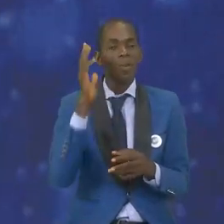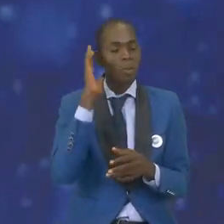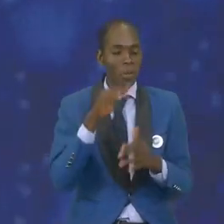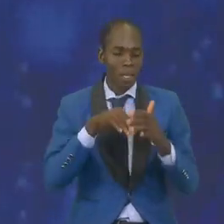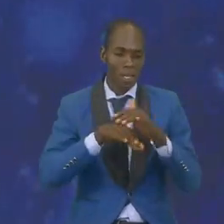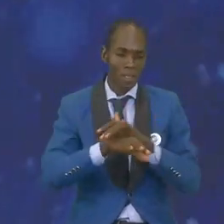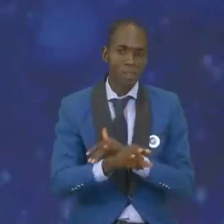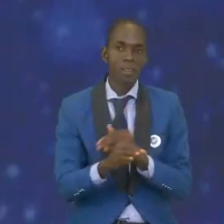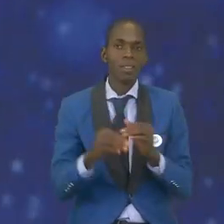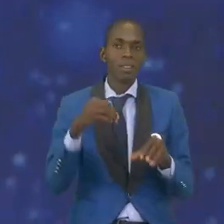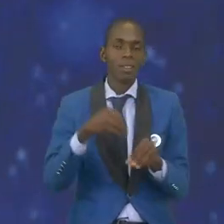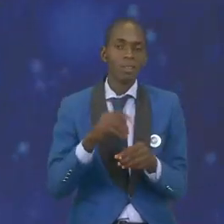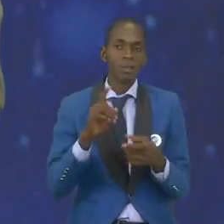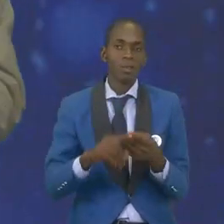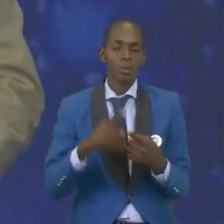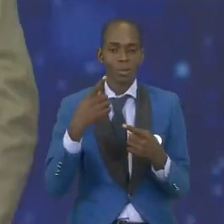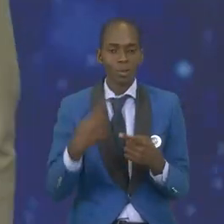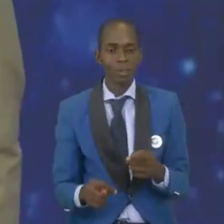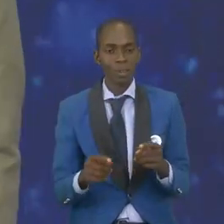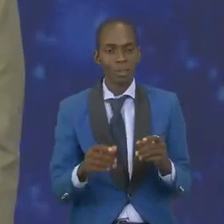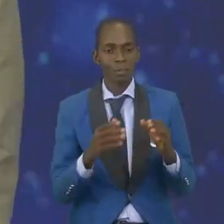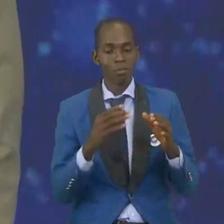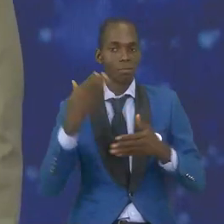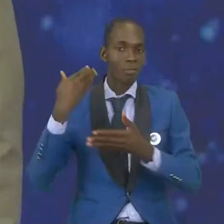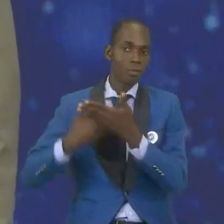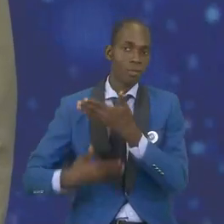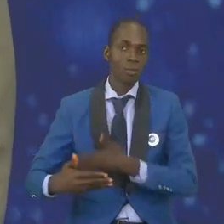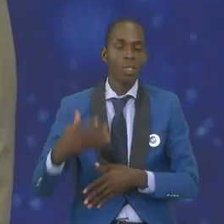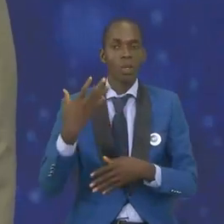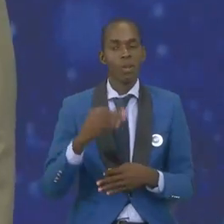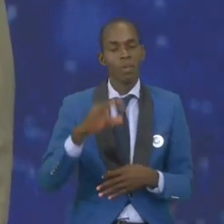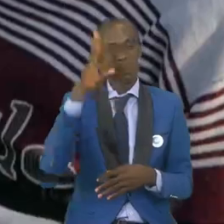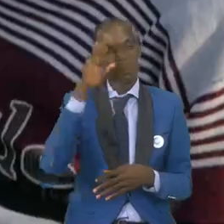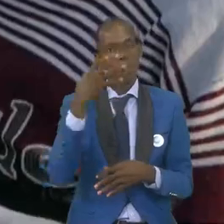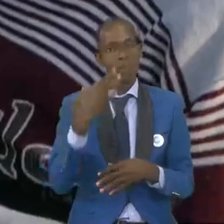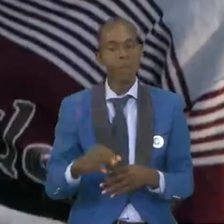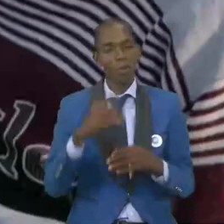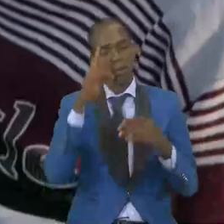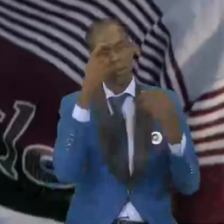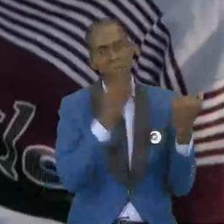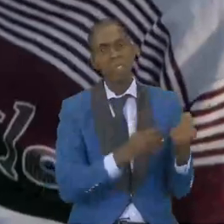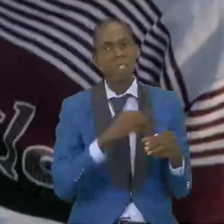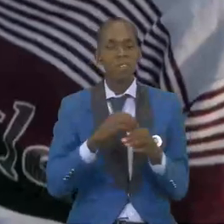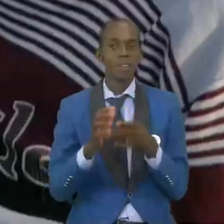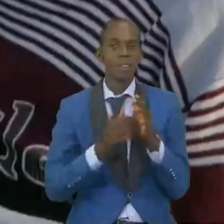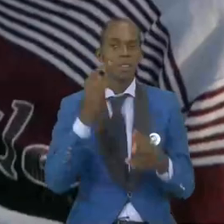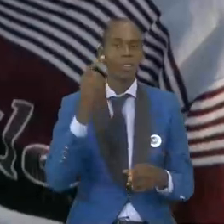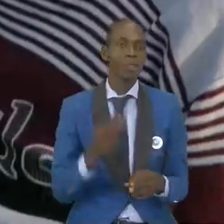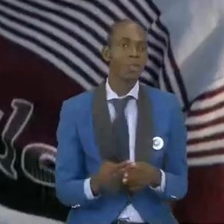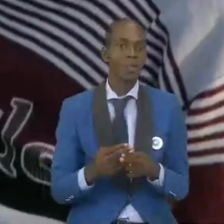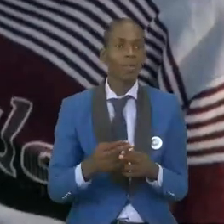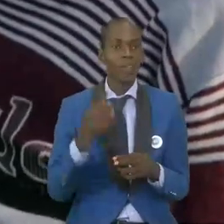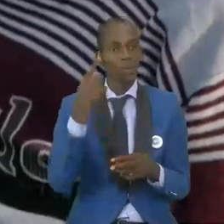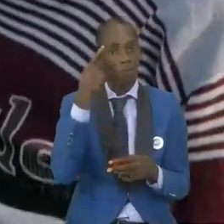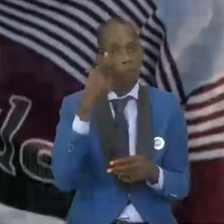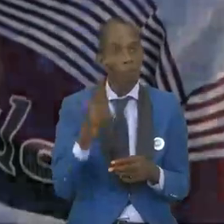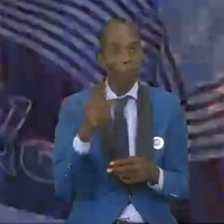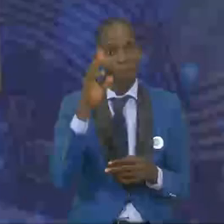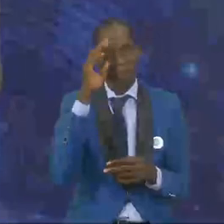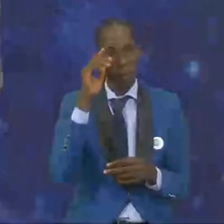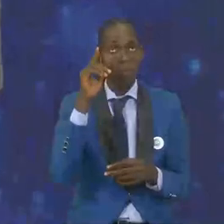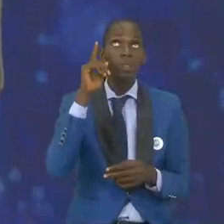Daniel. Ton nom va entrer dans les livres des hommes